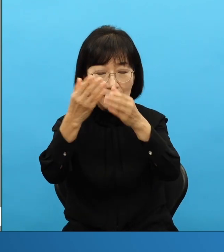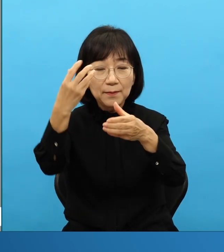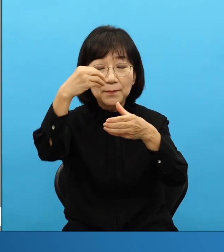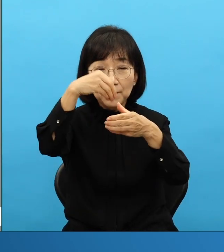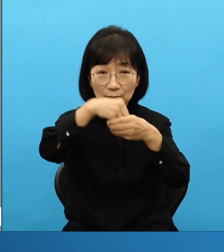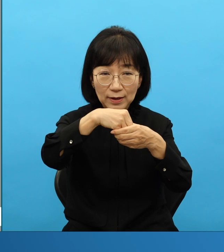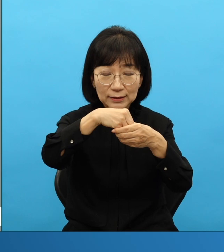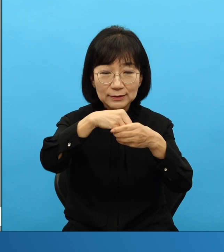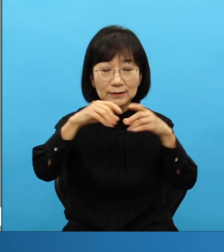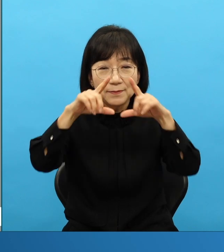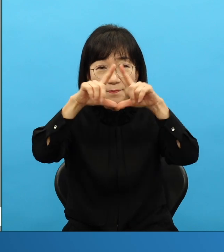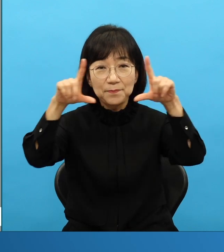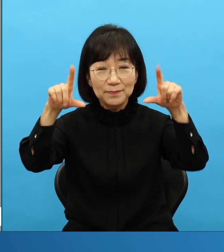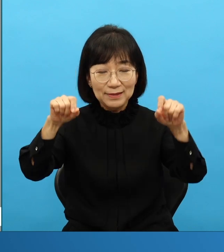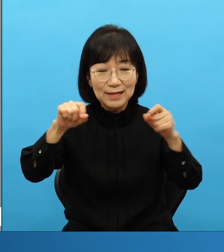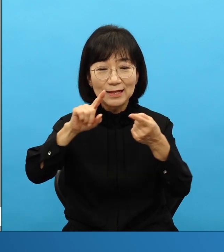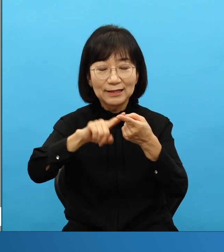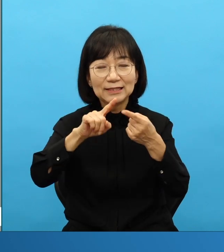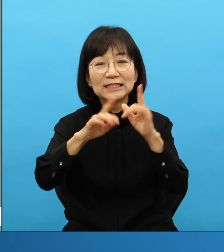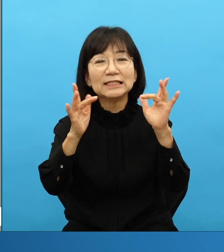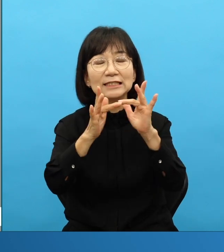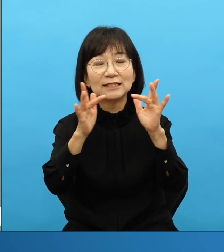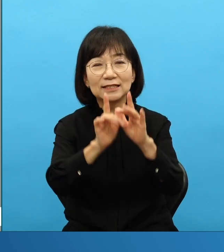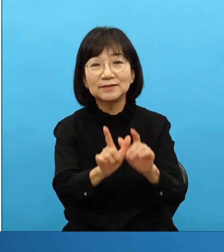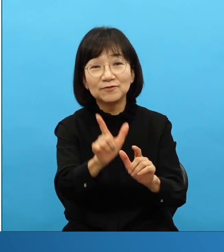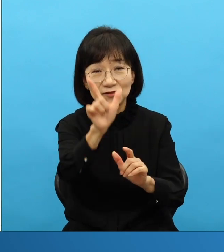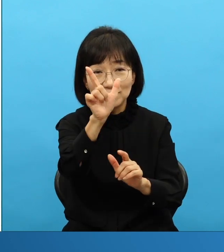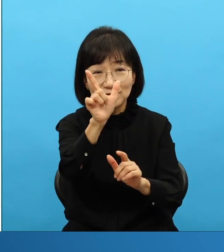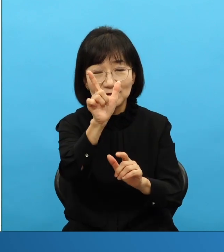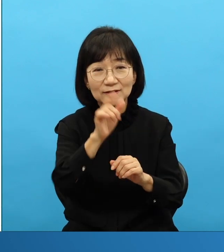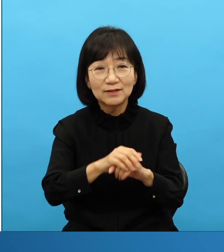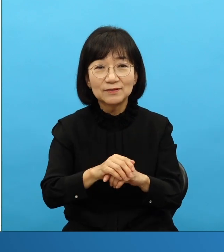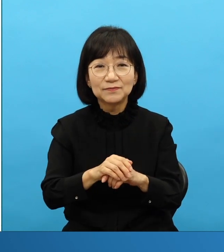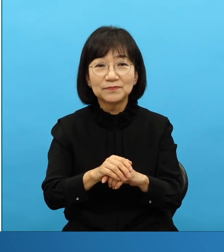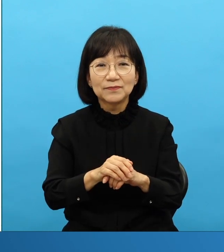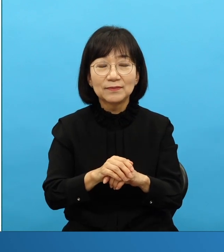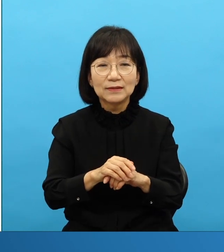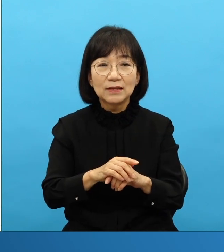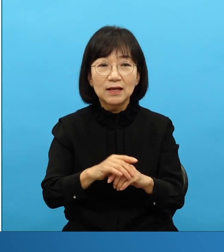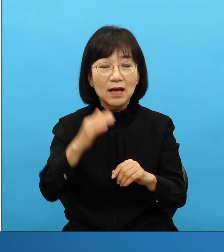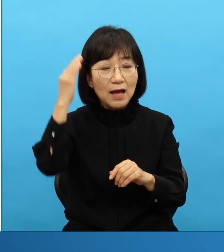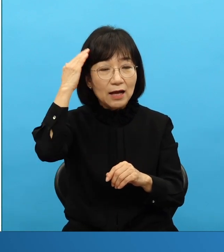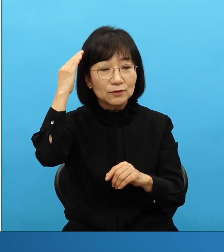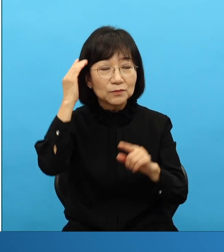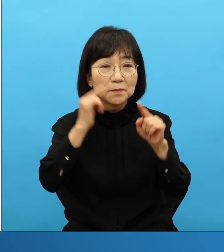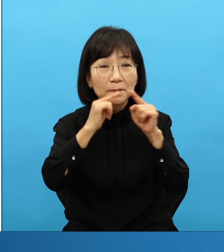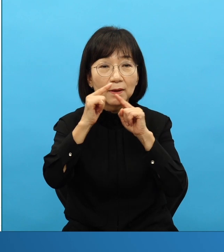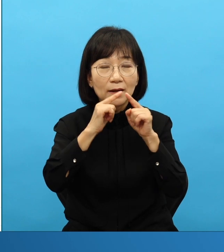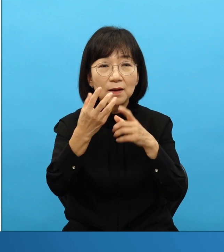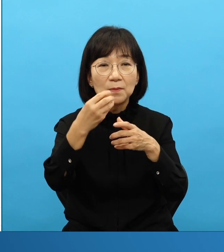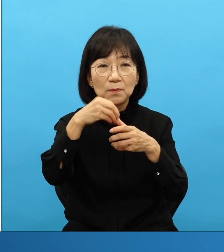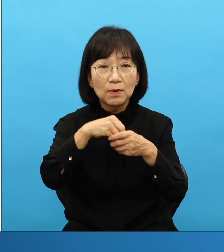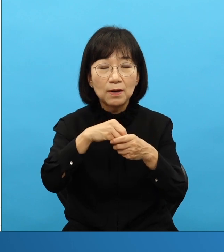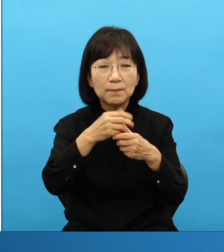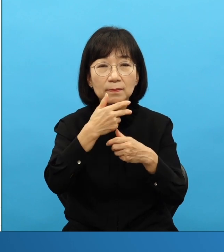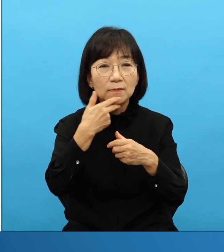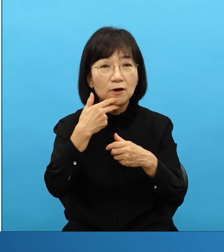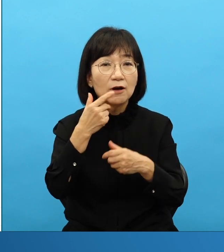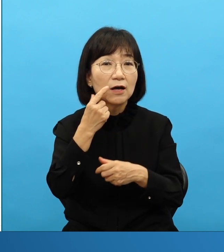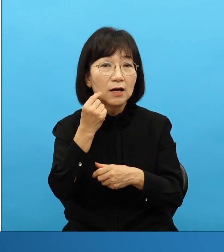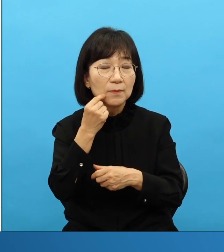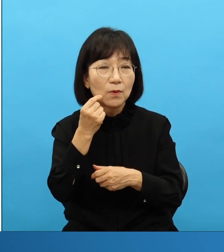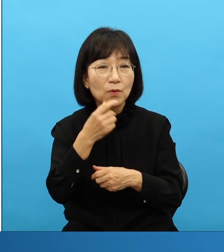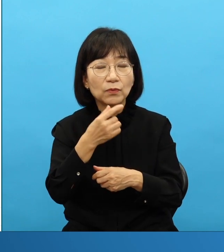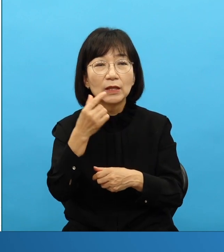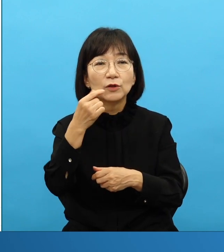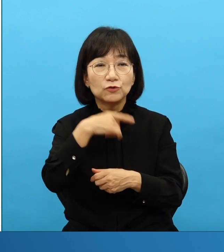친필 연합장은 위아.kr에 게시되어 있으며 연합장의 내용은 한국어를 포함해 영어와 일본어, 한어,